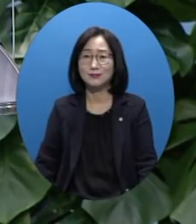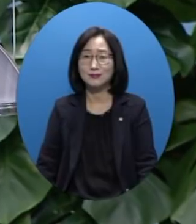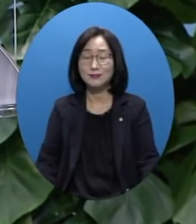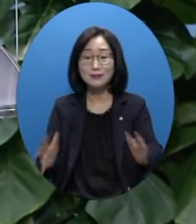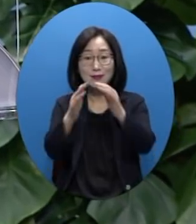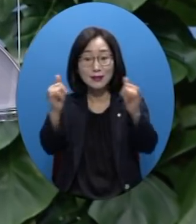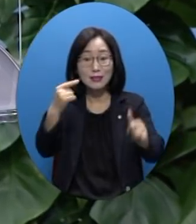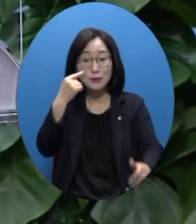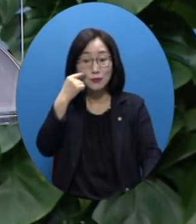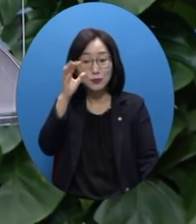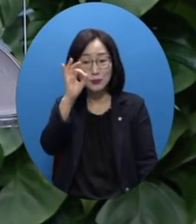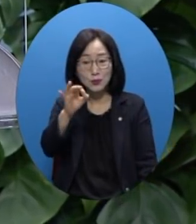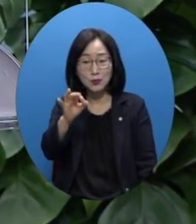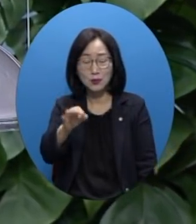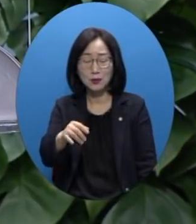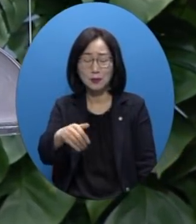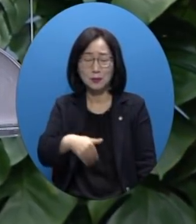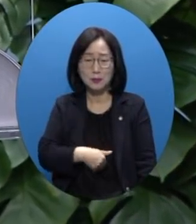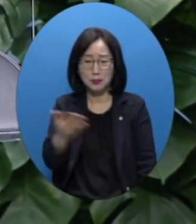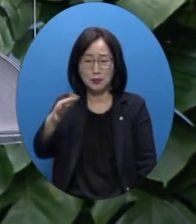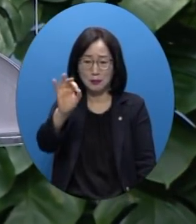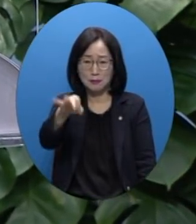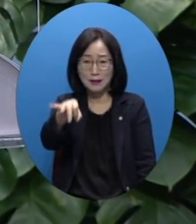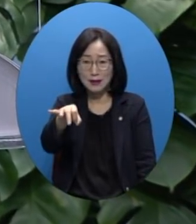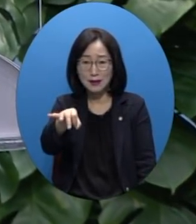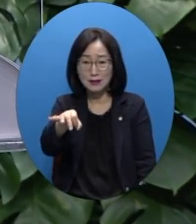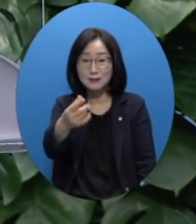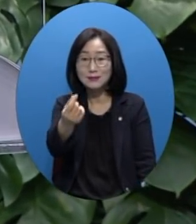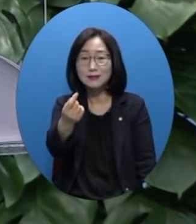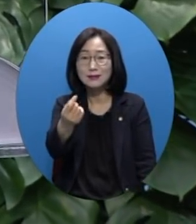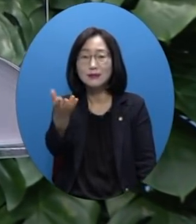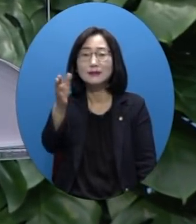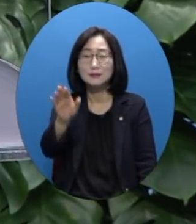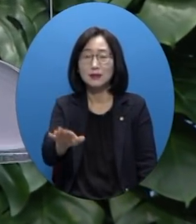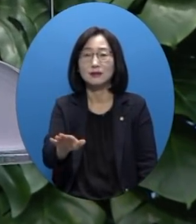사람의 눈에는 아무 쓸모도 없고 불에 그슬린 나무지만은